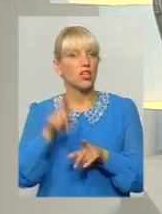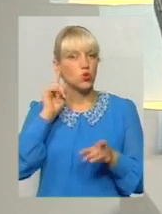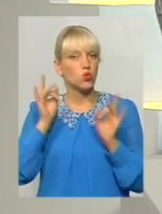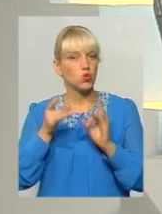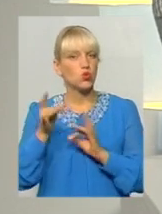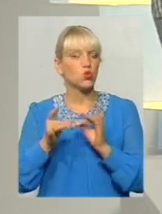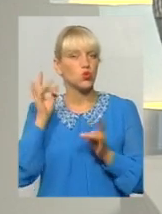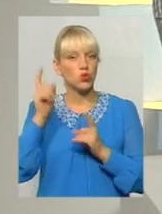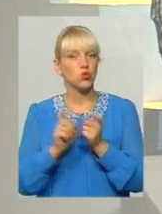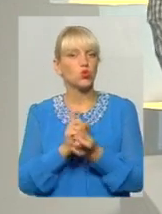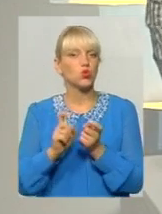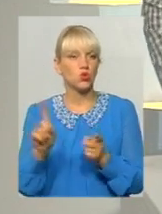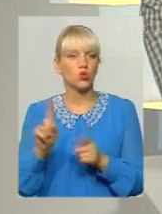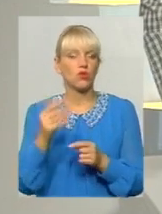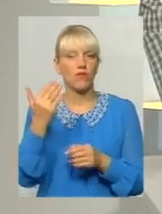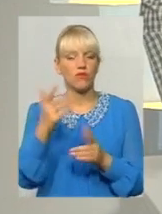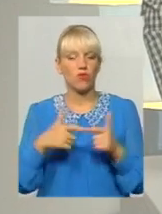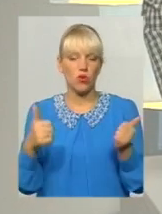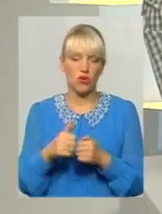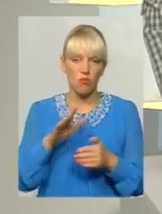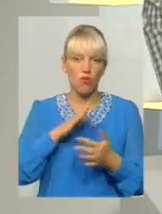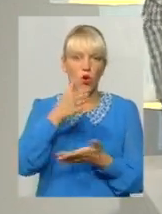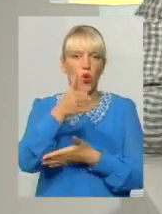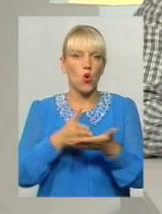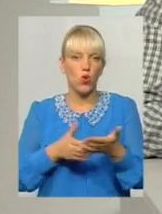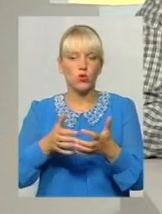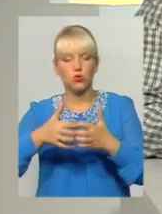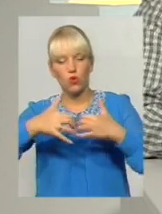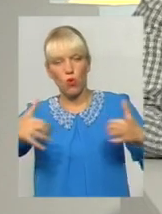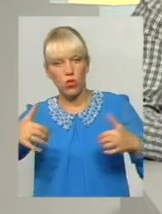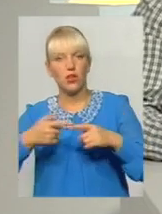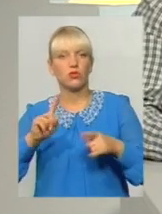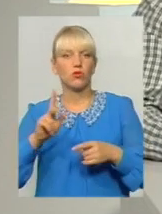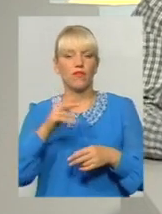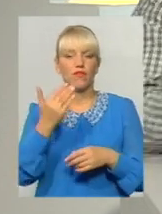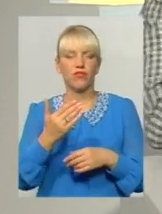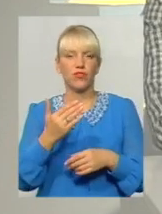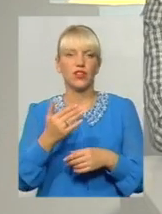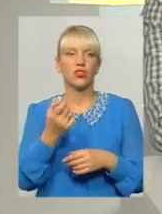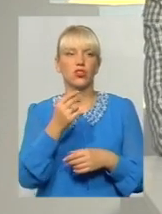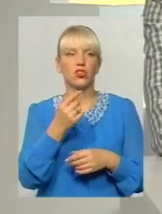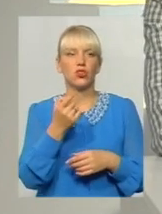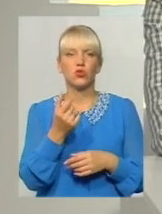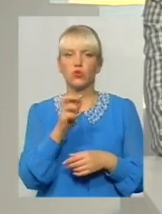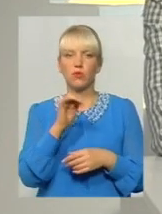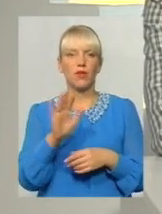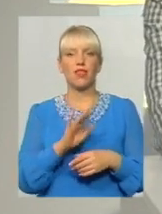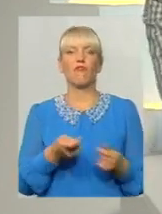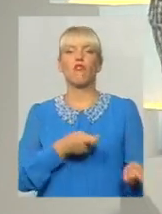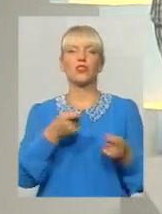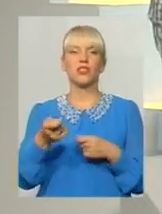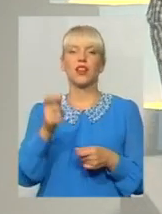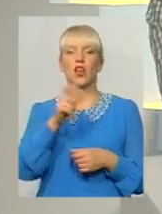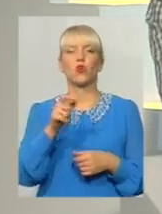у вас також в організації був певний розкол, оскільки кажуть, що ви свого часу там ледь не возили людей в Київ на автомайдан,